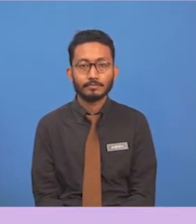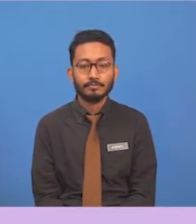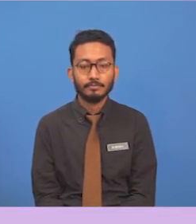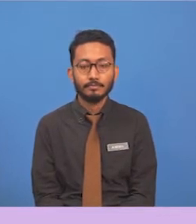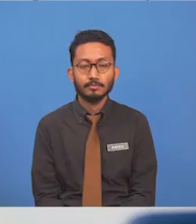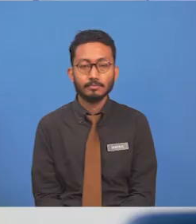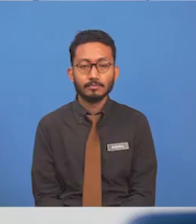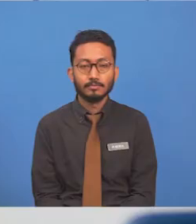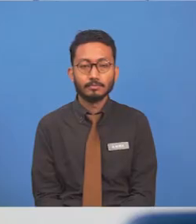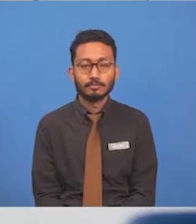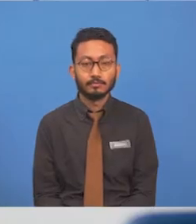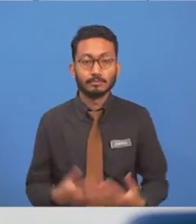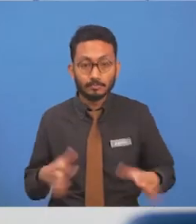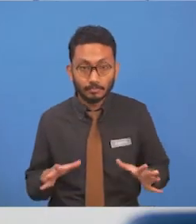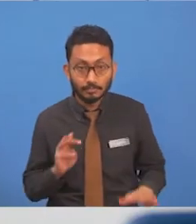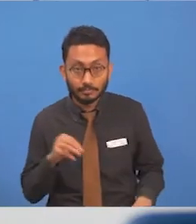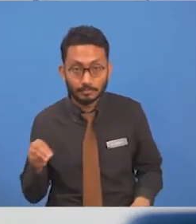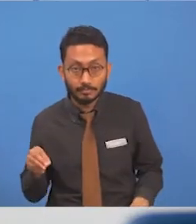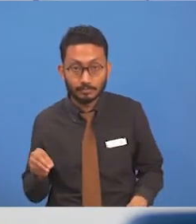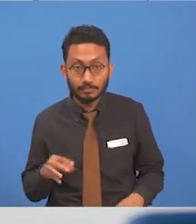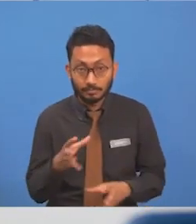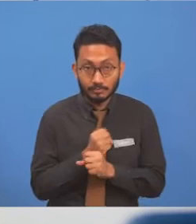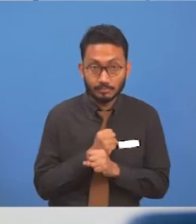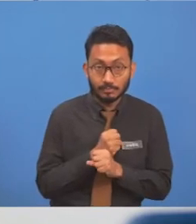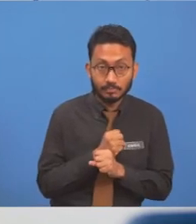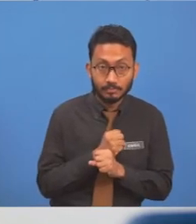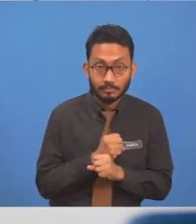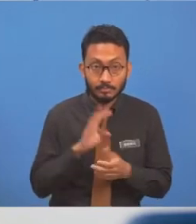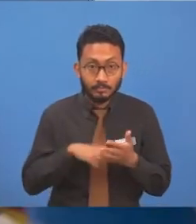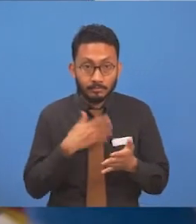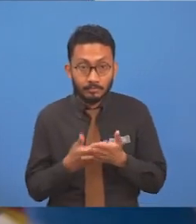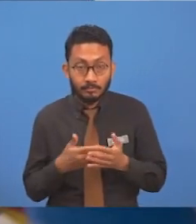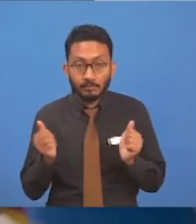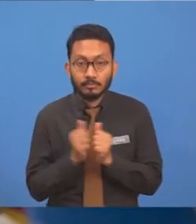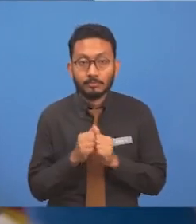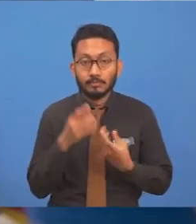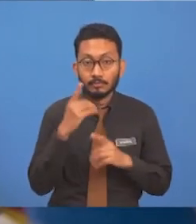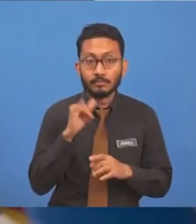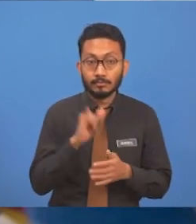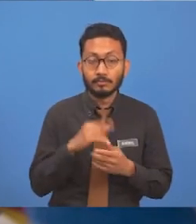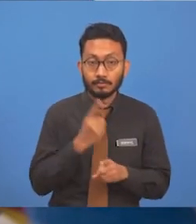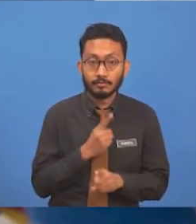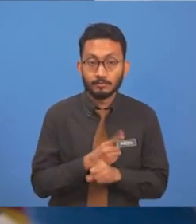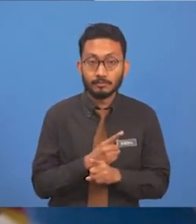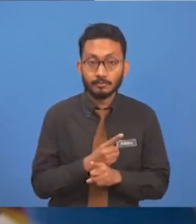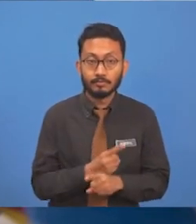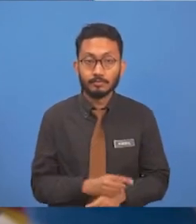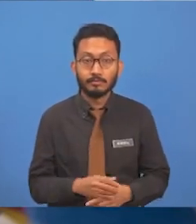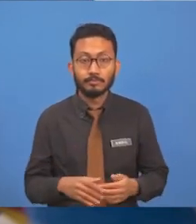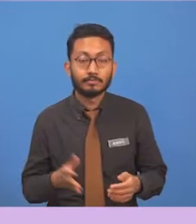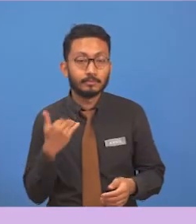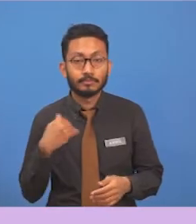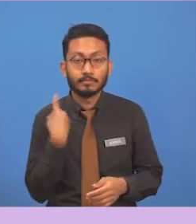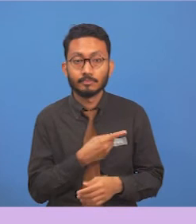sudah kamu Dek melengkapkan jadwal ini dengan jawaban yang betul Mari kita semua jawabannya